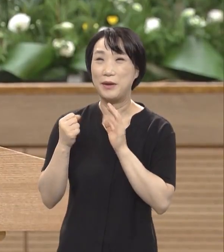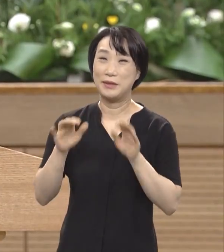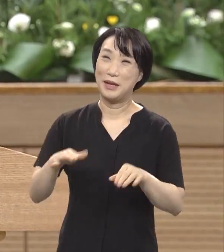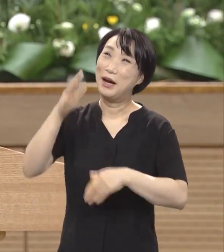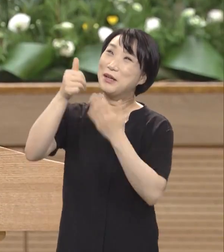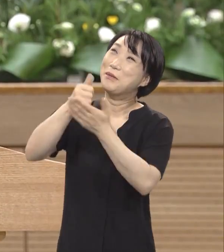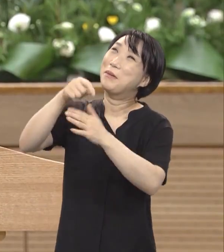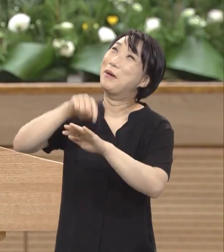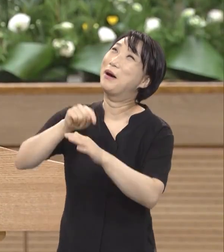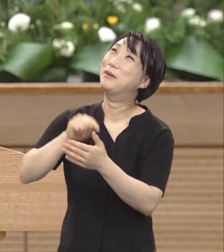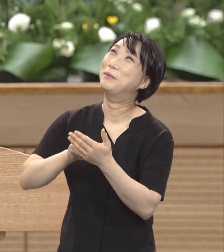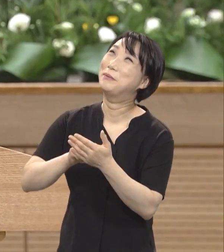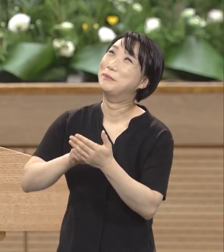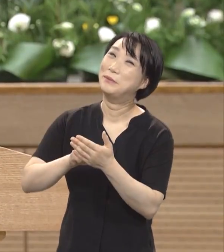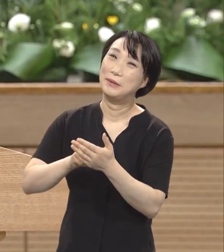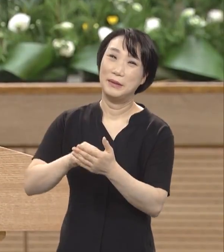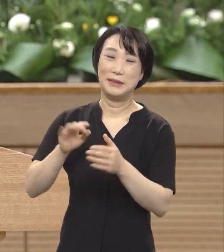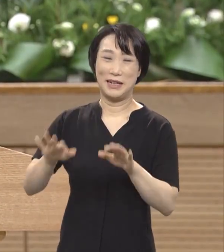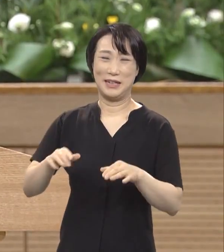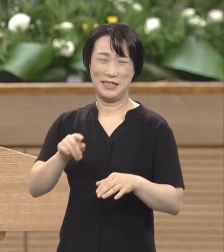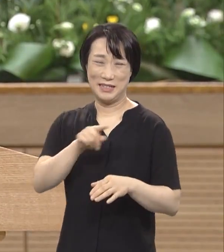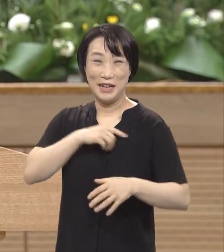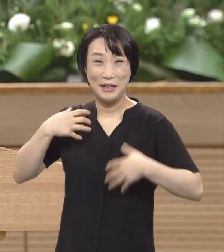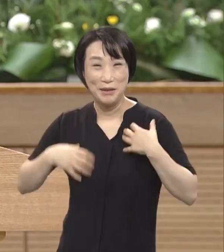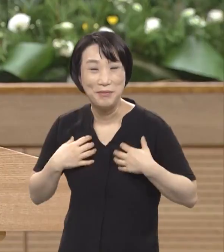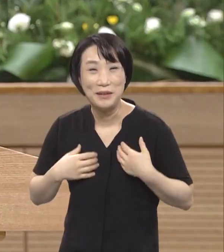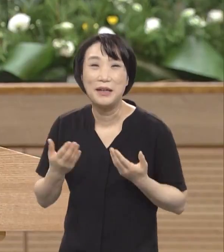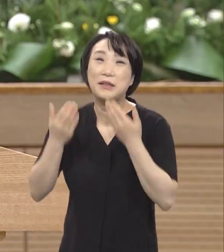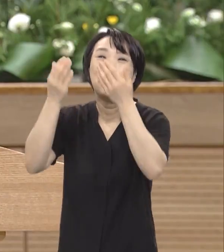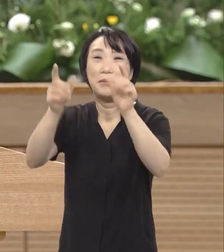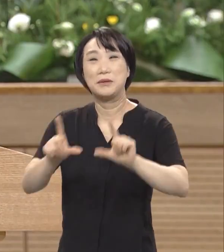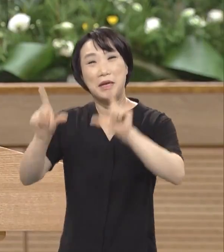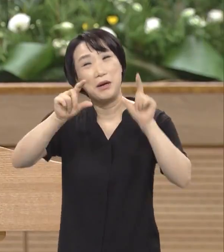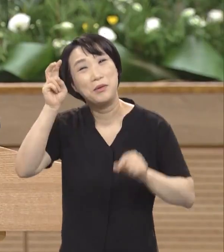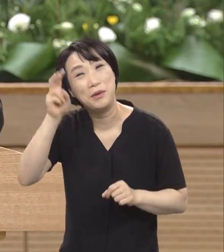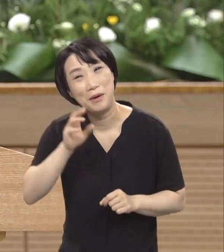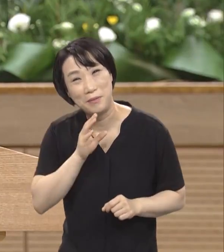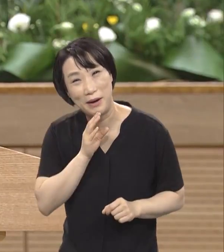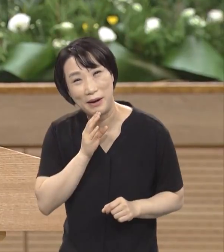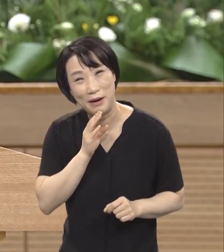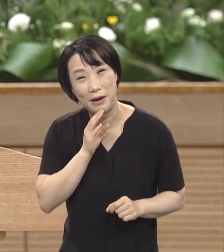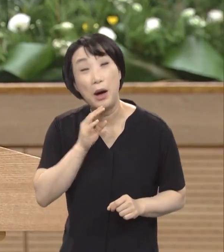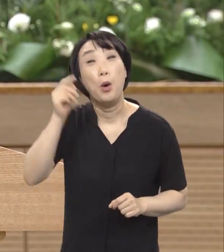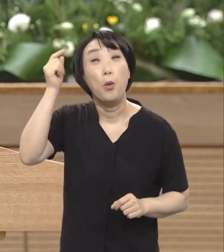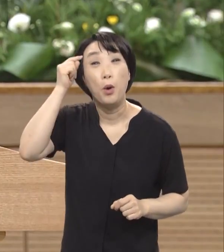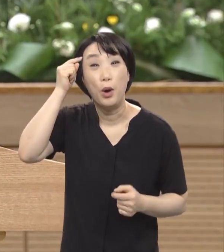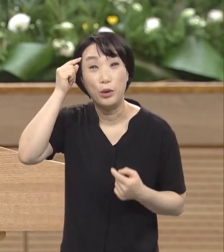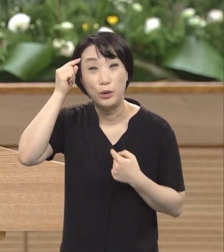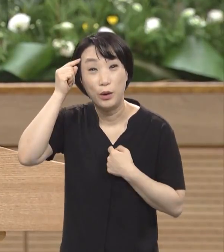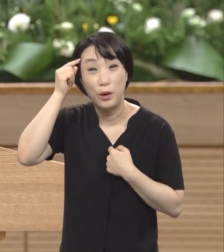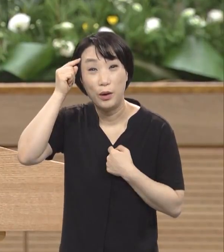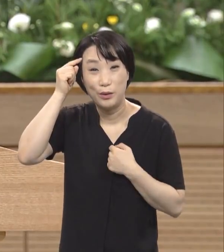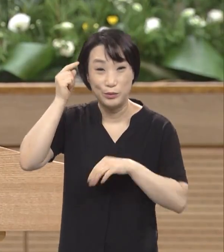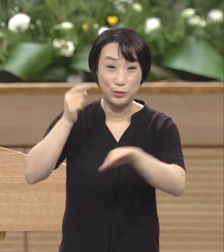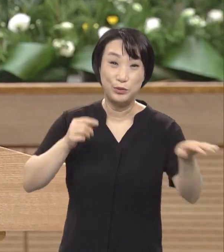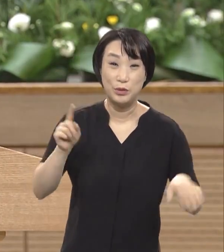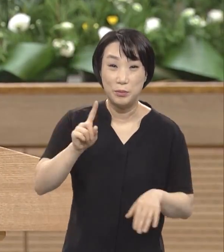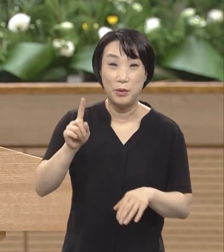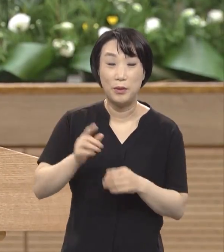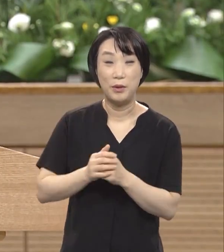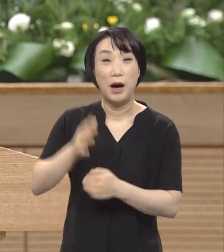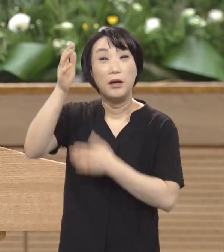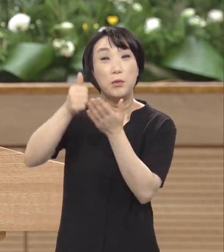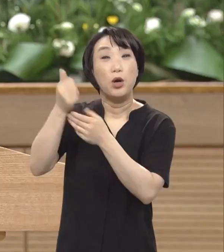하나님 마음을 가장 기쁘시게 하고 살 것이다. 왜? 우리는